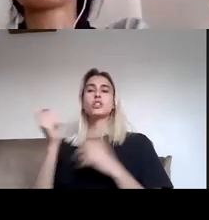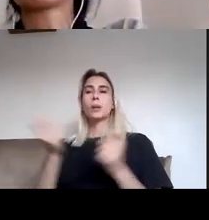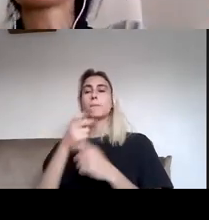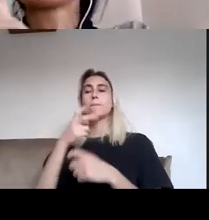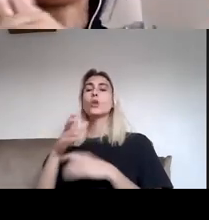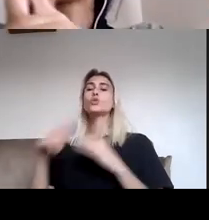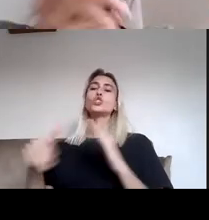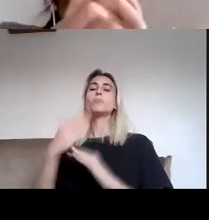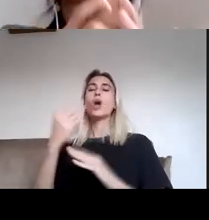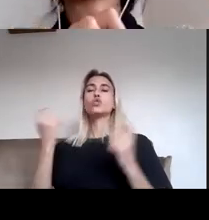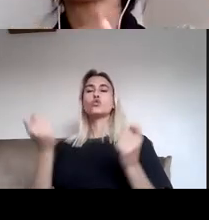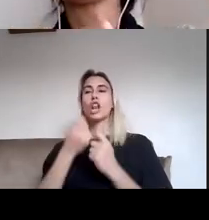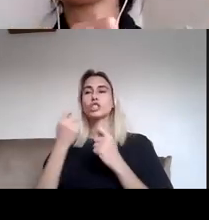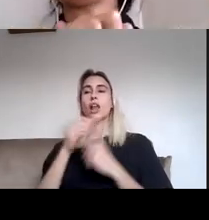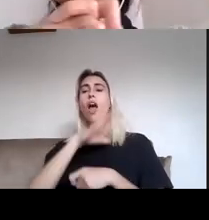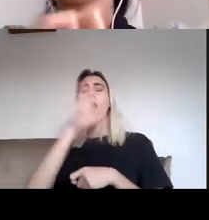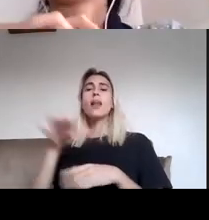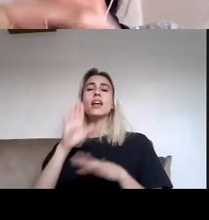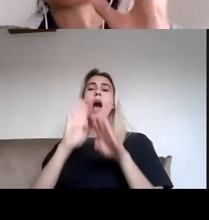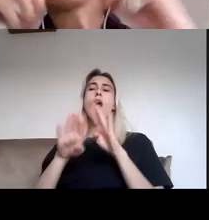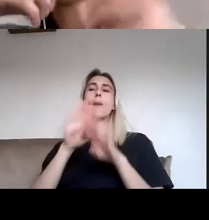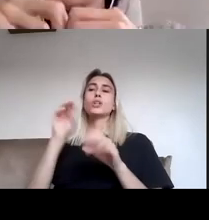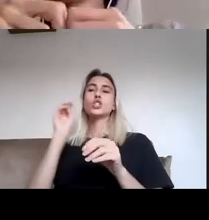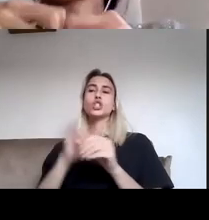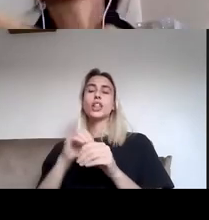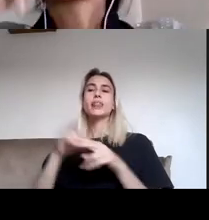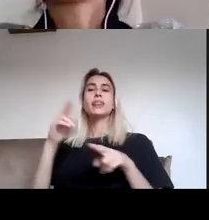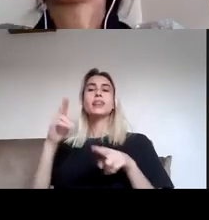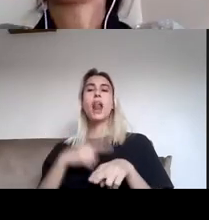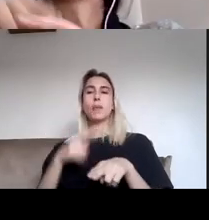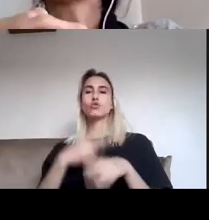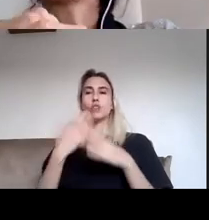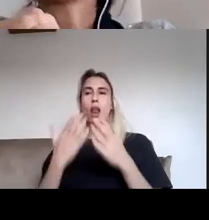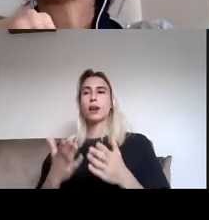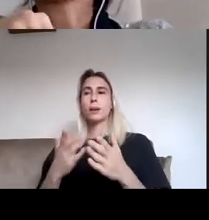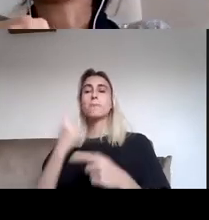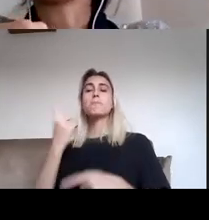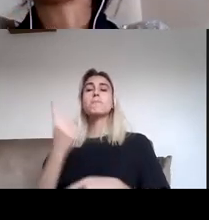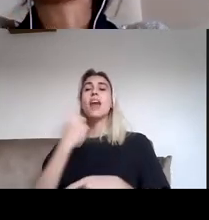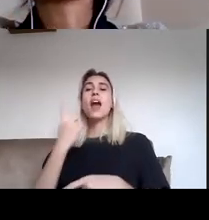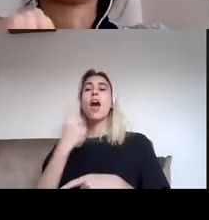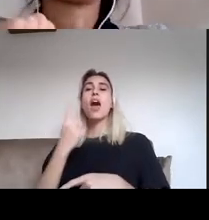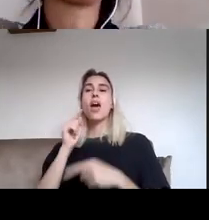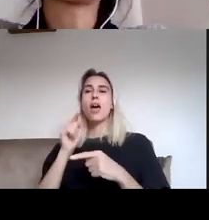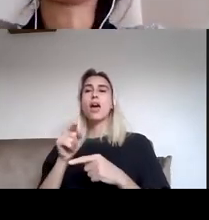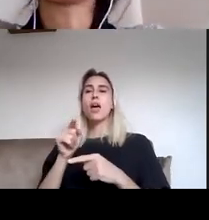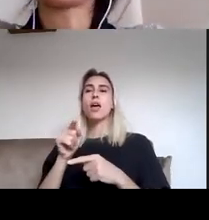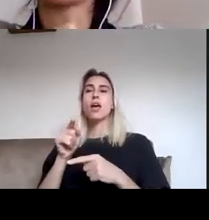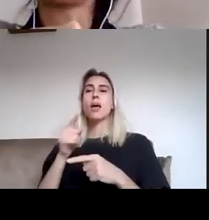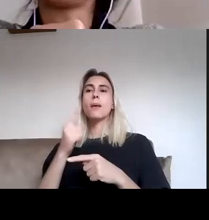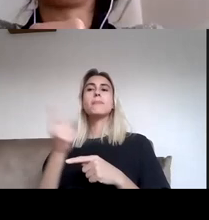çıkmaya çalışın. Mesela her bir kapı için denemişler. Bir tane şeyde, bir